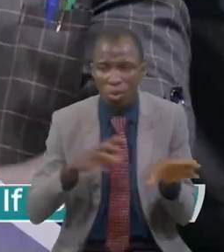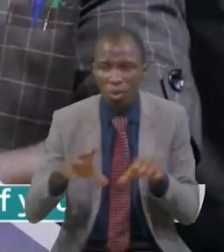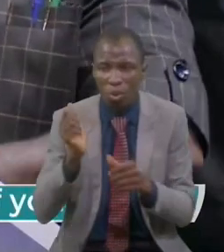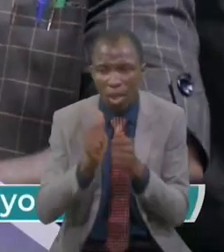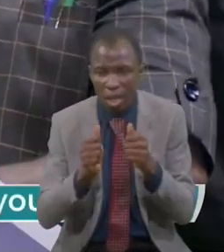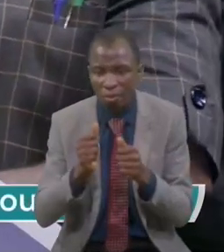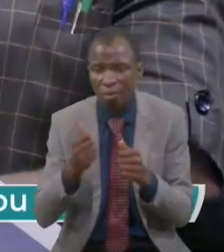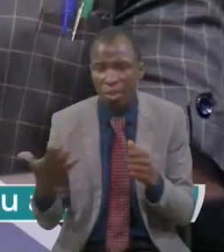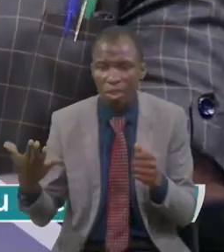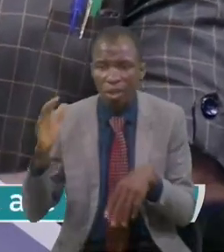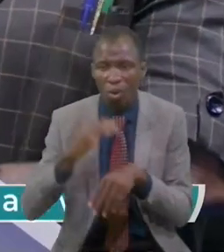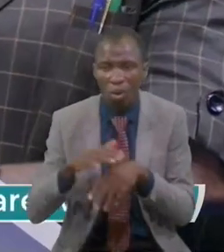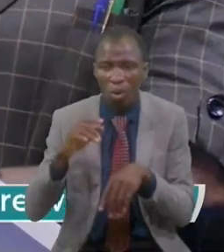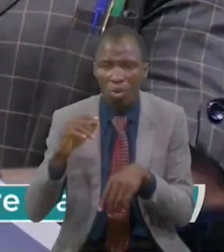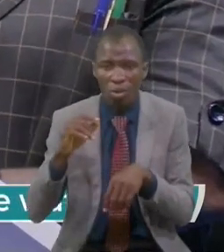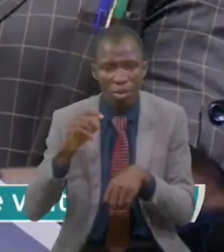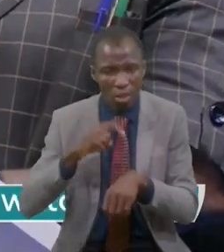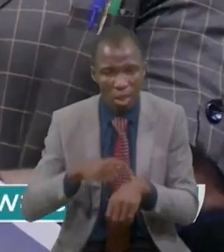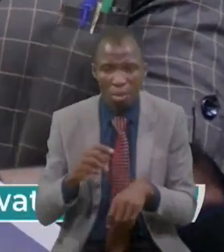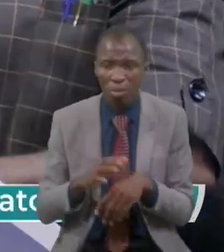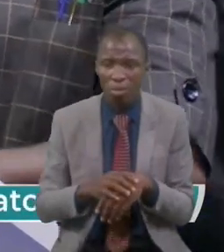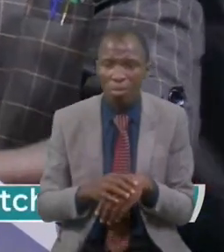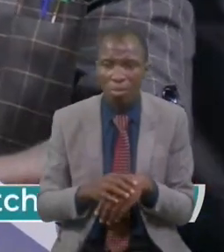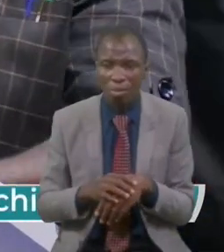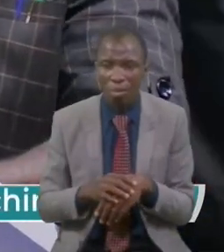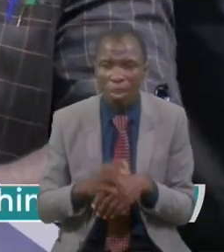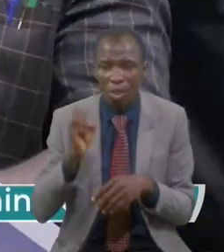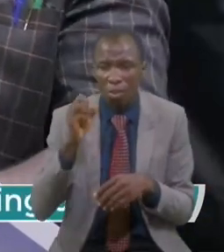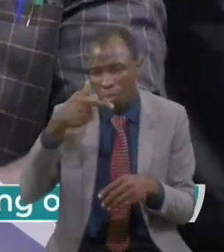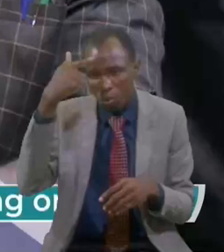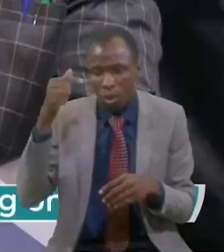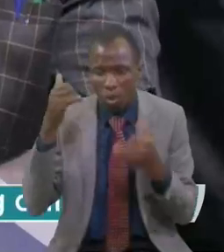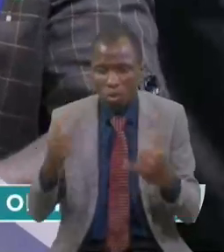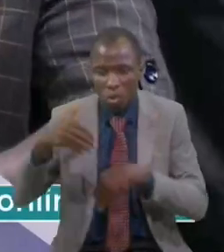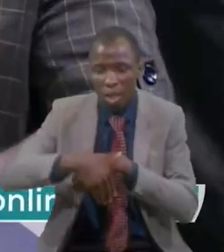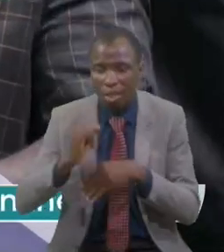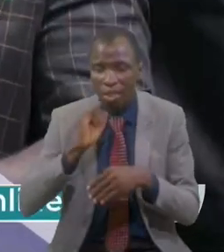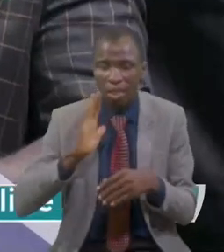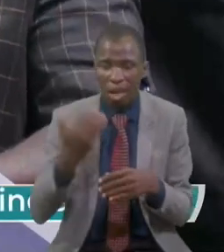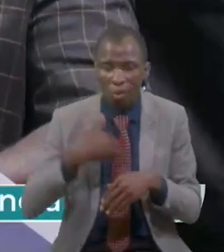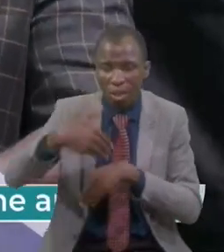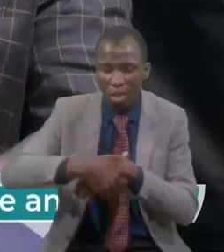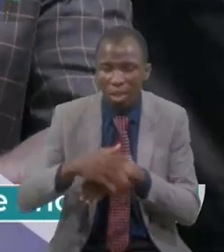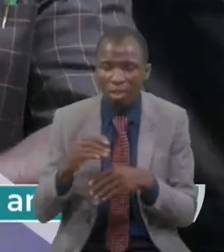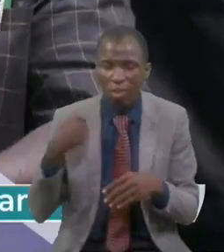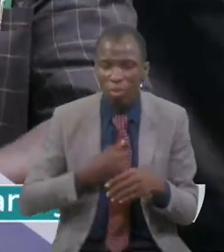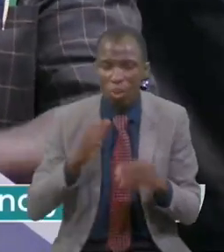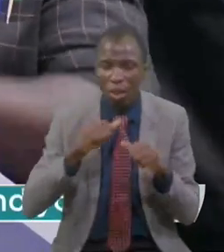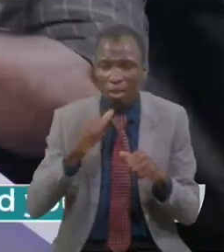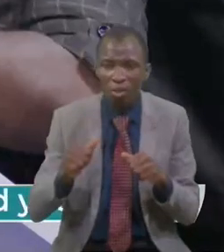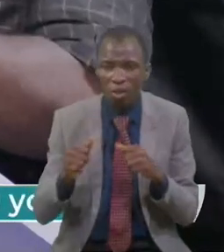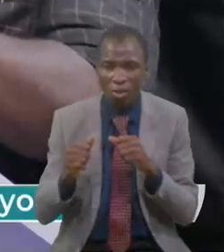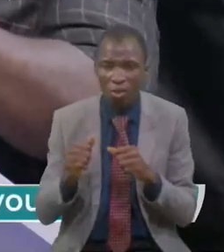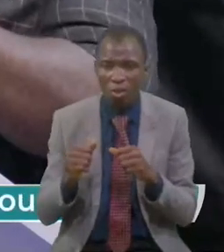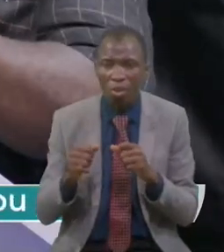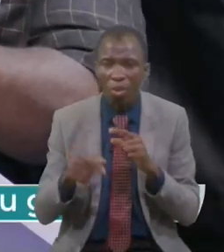convertis et ceux qui les anciens qui sont là c'est l'heure de